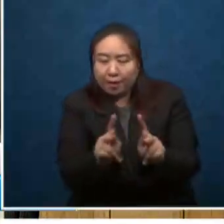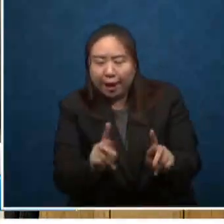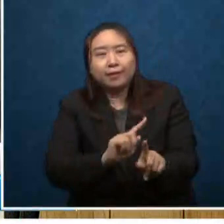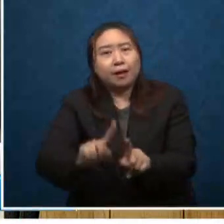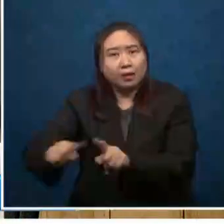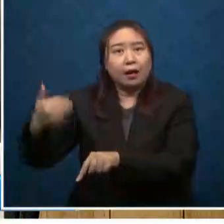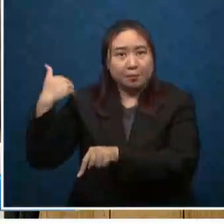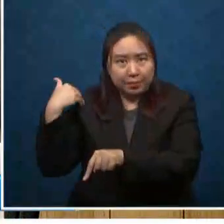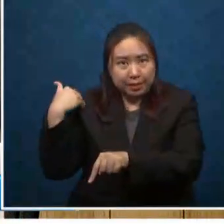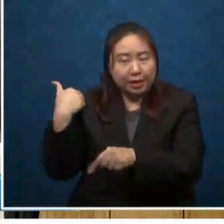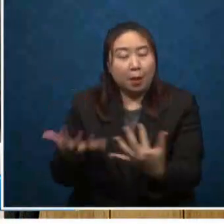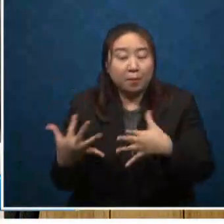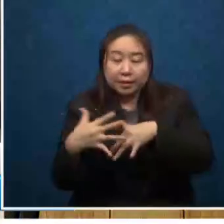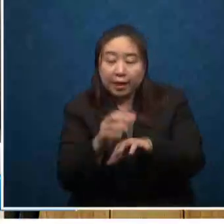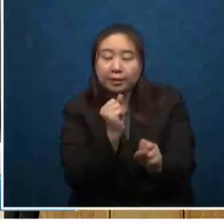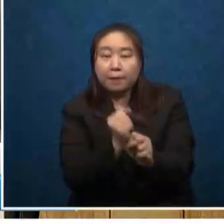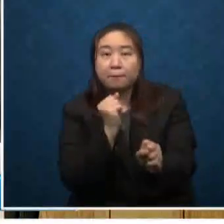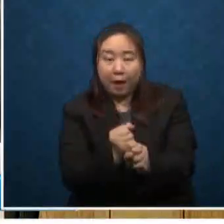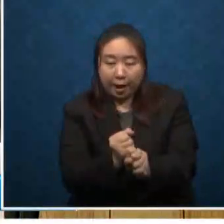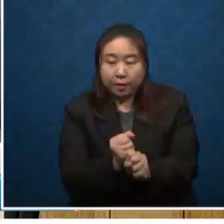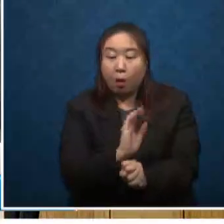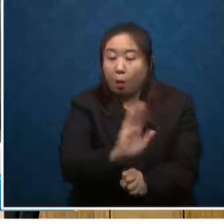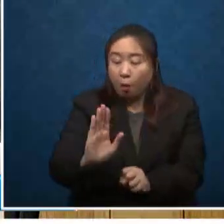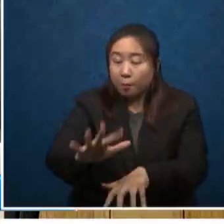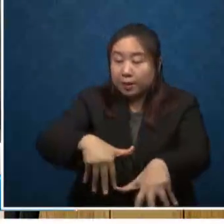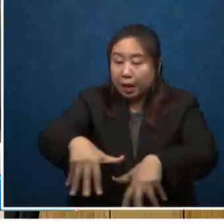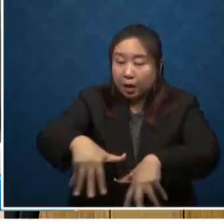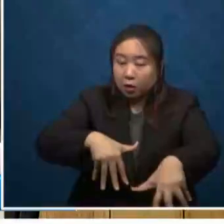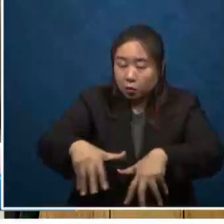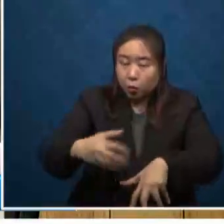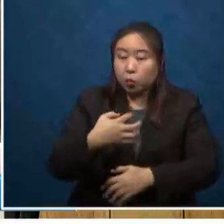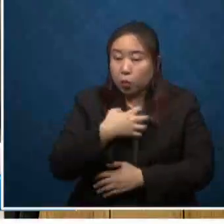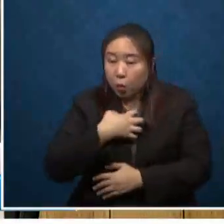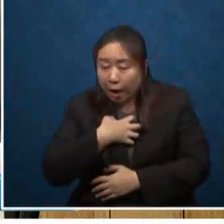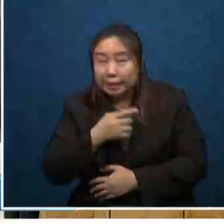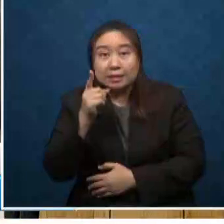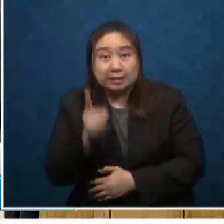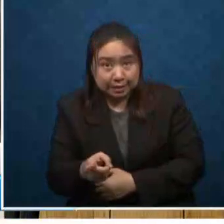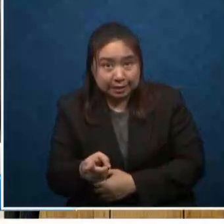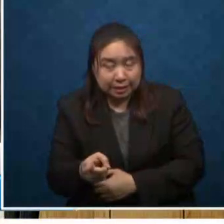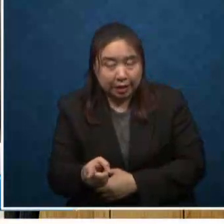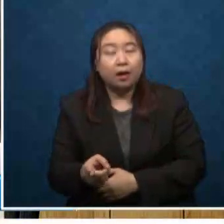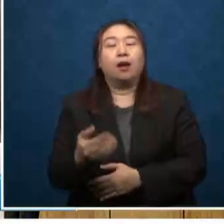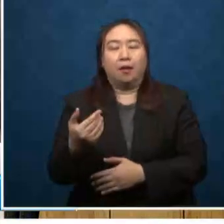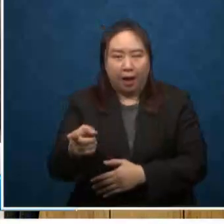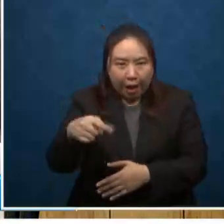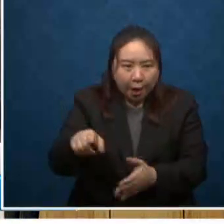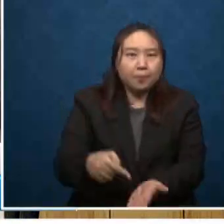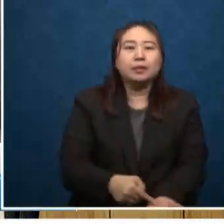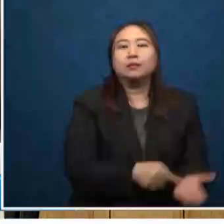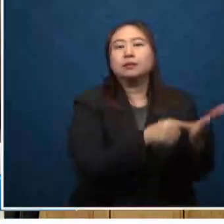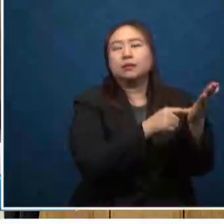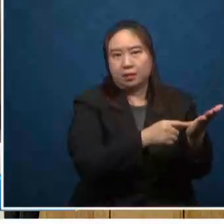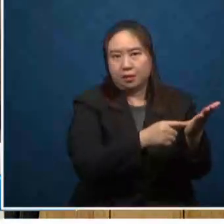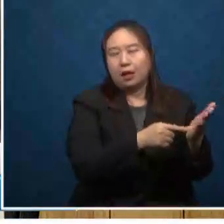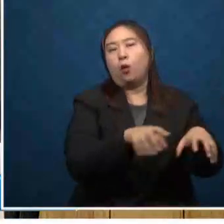แล้วก็สามารถที่จะประสานงานนำเอาความต้องการและความจำเป็นที่มีอยู่จริงนะในพื้นที่นำไปบอกให้กับท้องถิ่